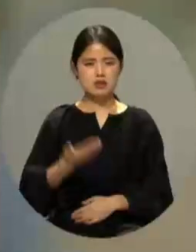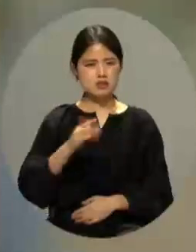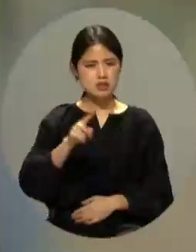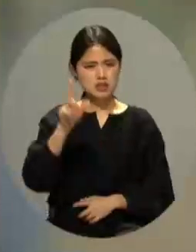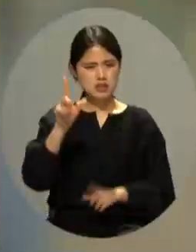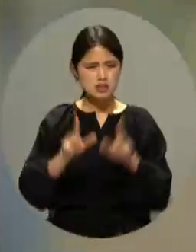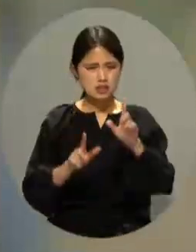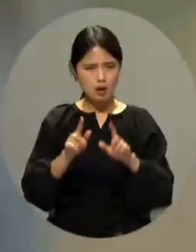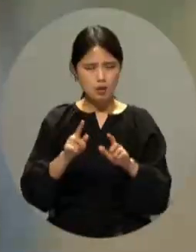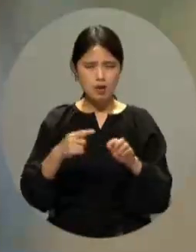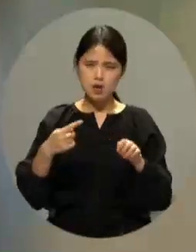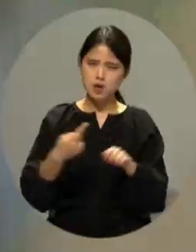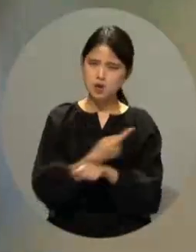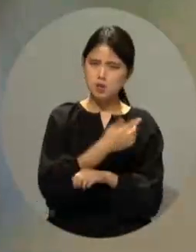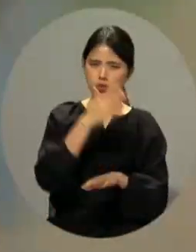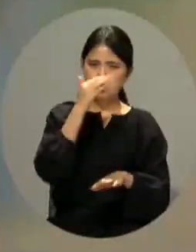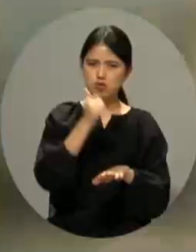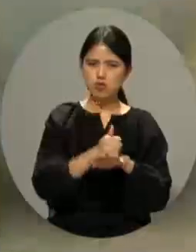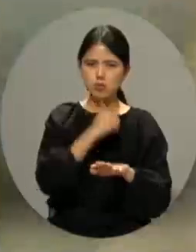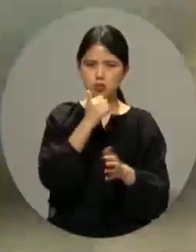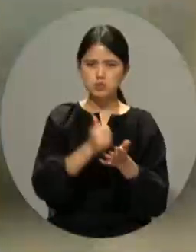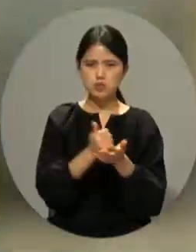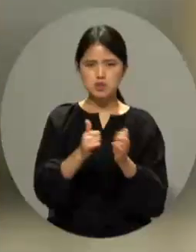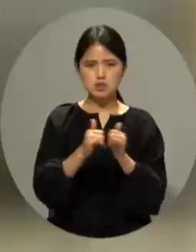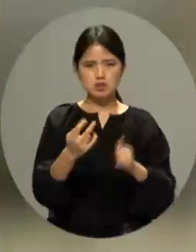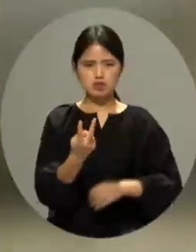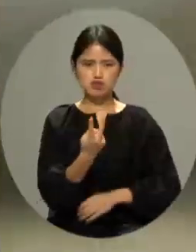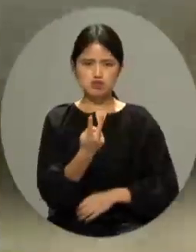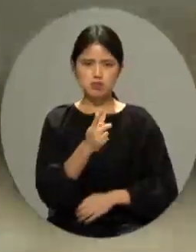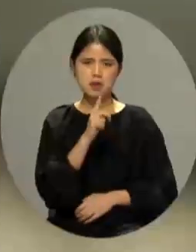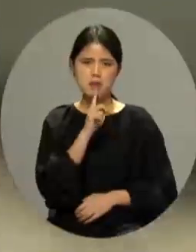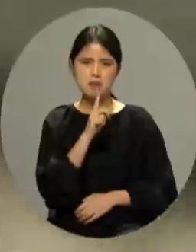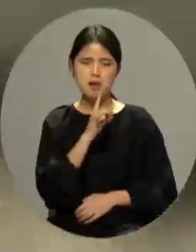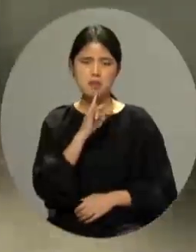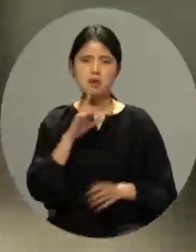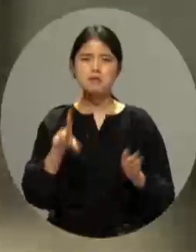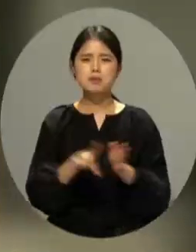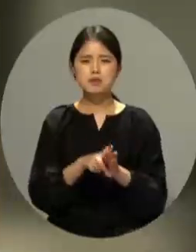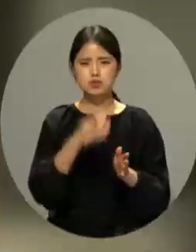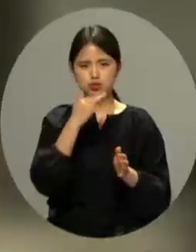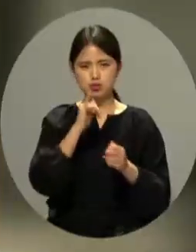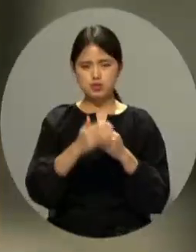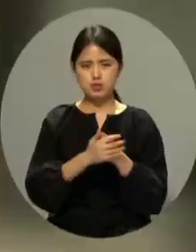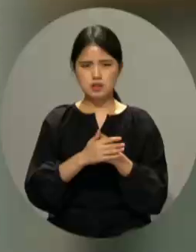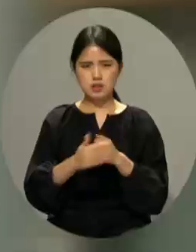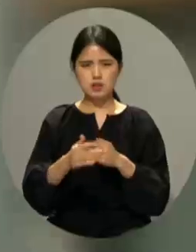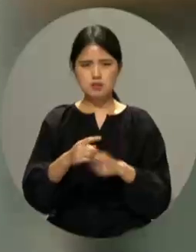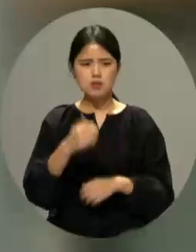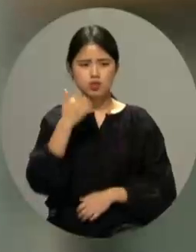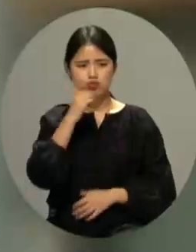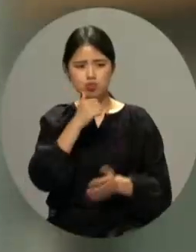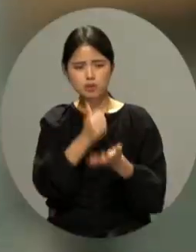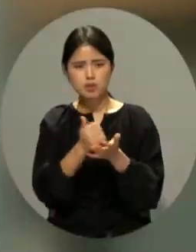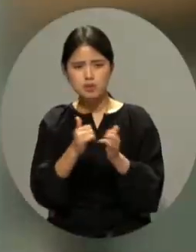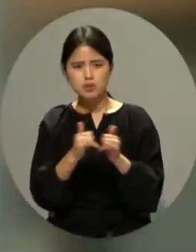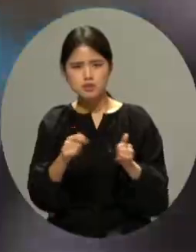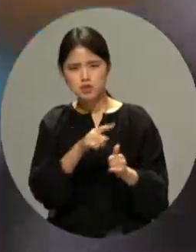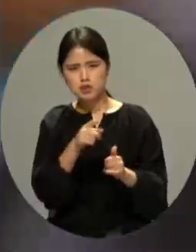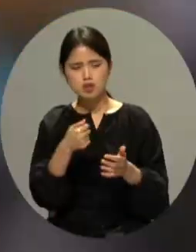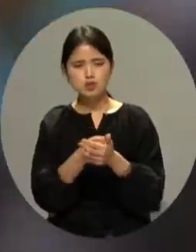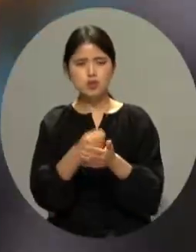정황을 제외하면 결국 범죄자 두 명의 입에 의존할 수밖에 없는 상황이어서 용의자를 단정짓지 못하는 겁니다